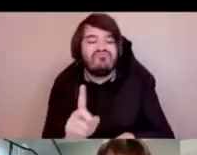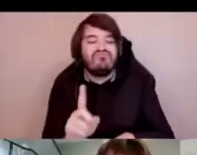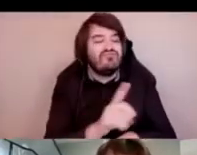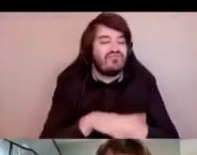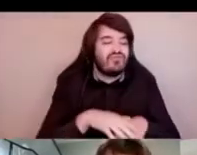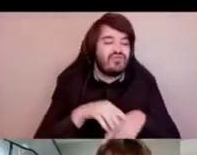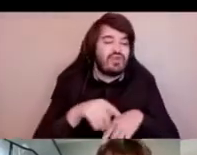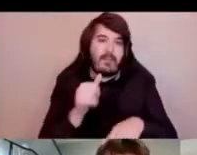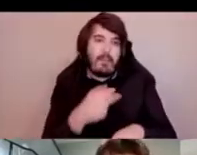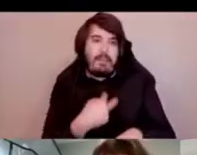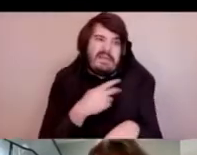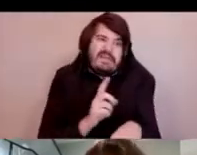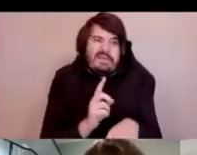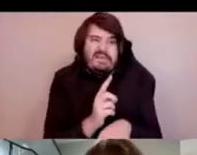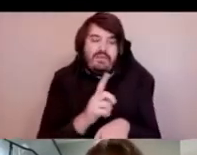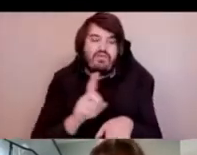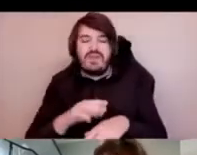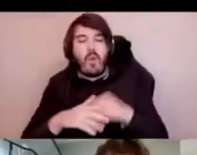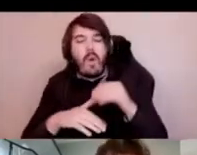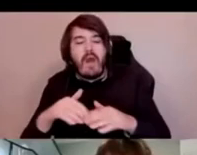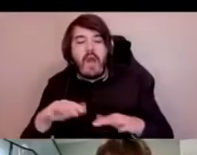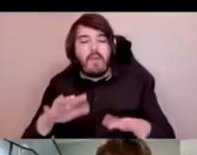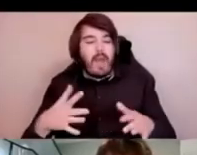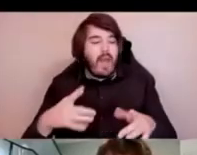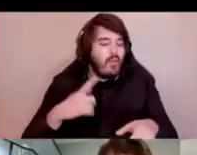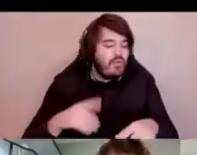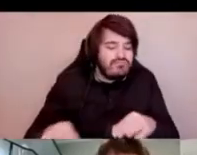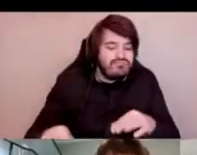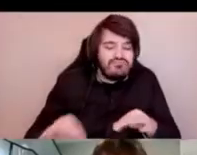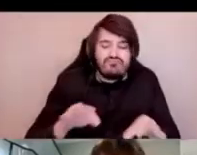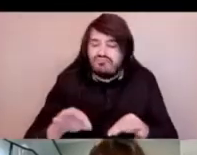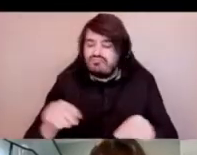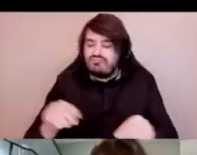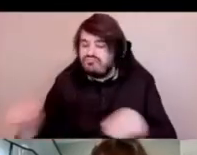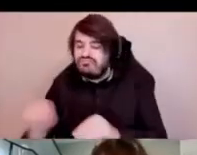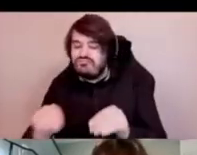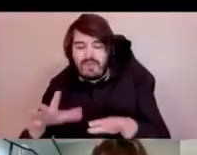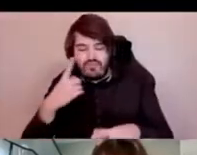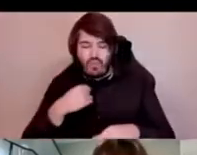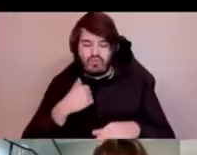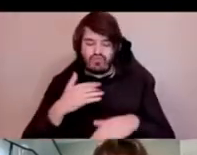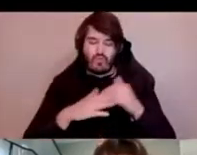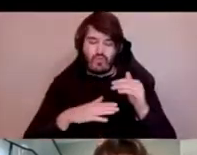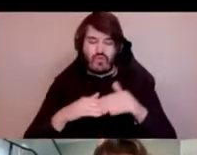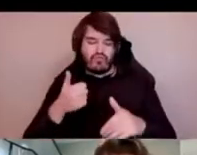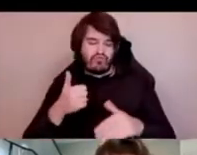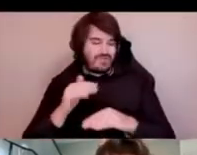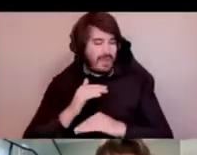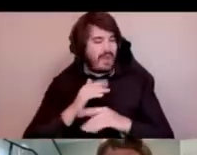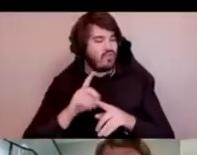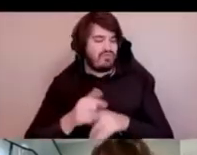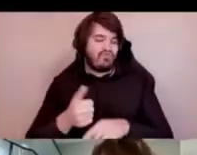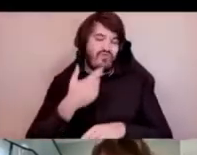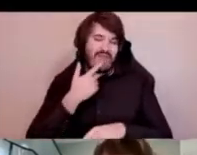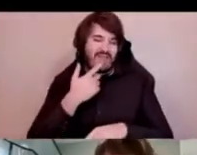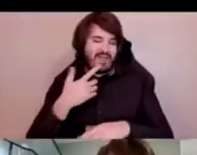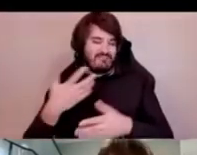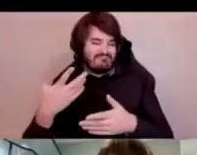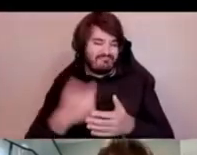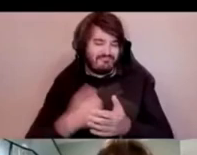Puis l'ergonomie, c'est le confort, la sécurité, la disposition des choses pour que ça soit plus